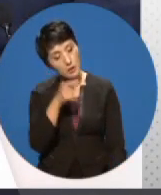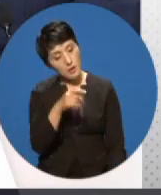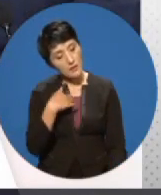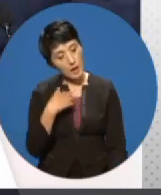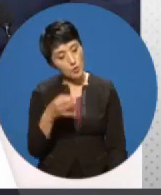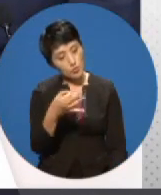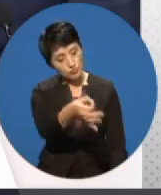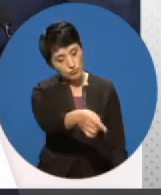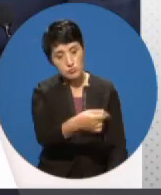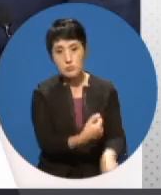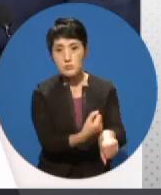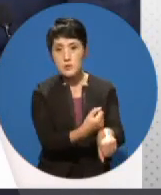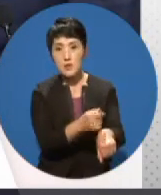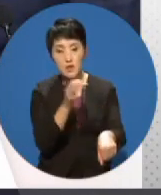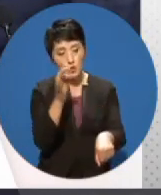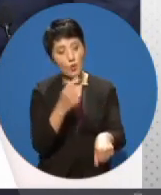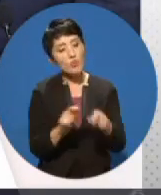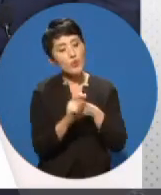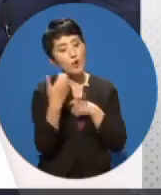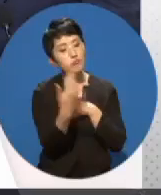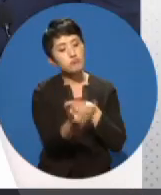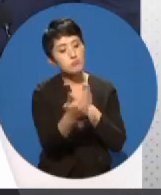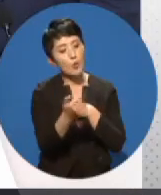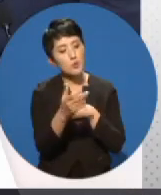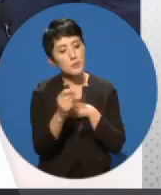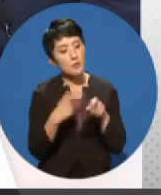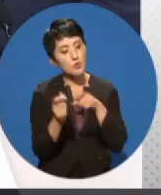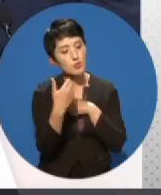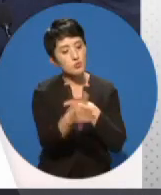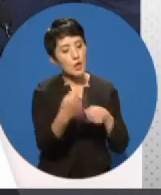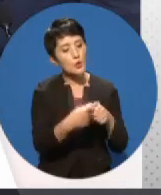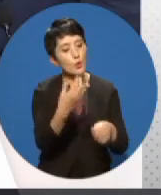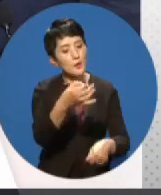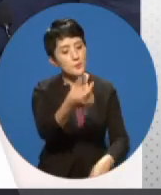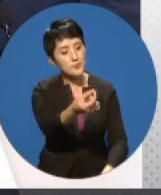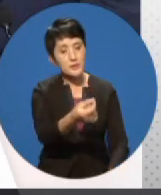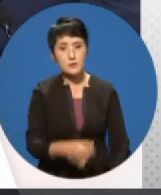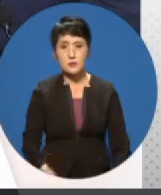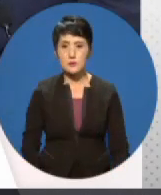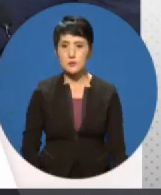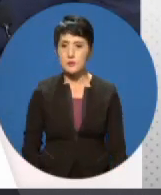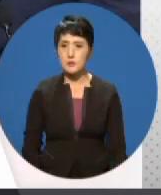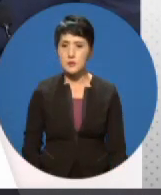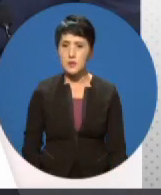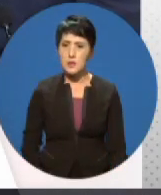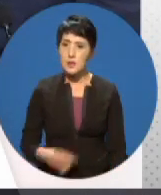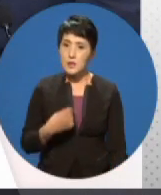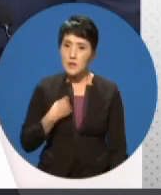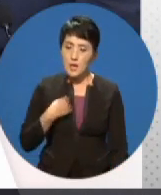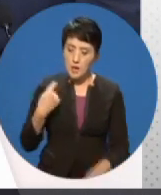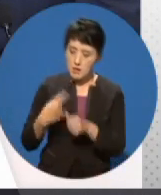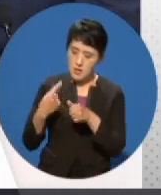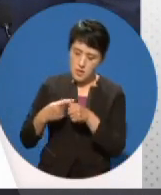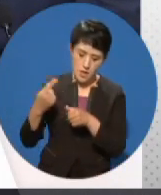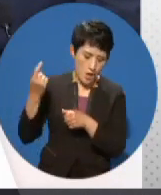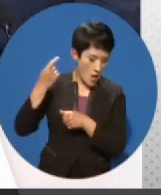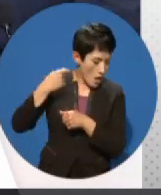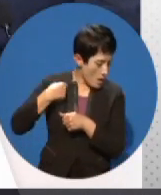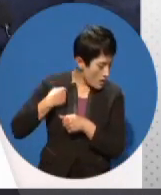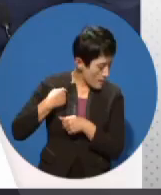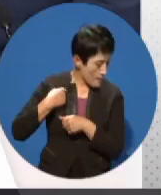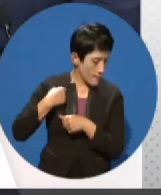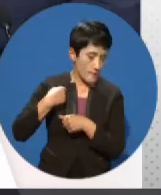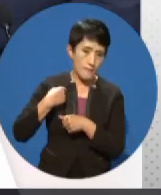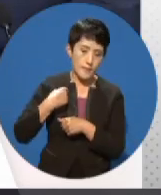이게 공연성이 없기 때문에. 네. 그렇지만 이게 저는 아까처럼 이게 민사적으로는 정신적인 충격 엄청나게 준 거 아닙니까? 네. 따라서 이게